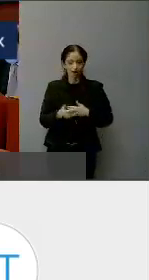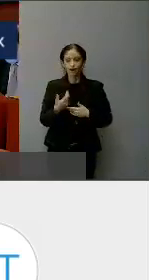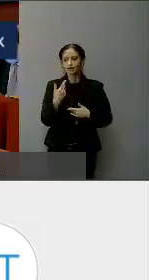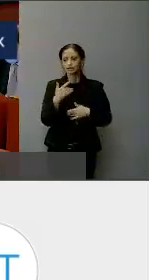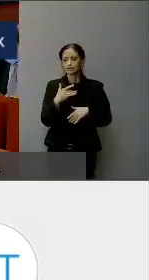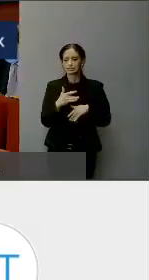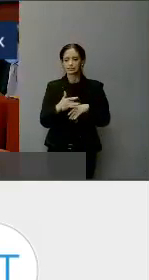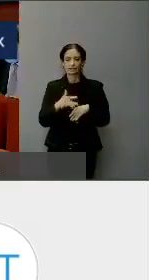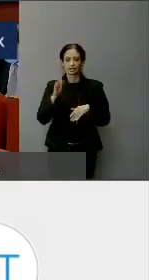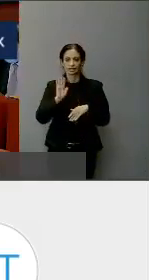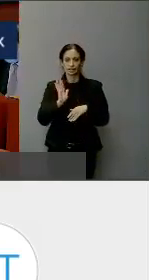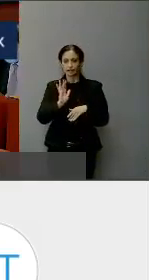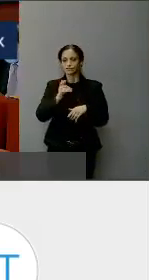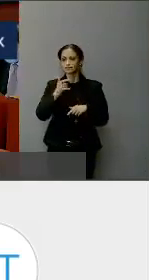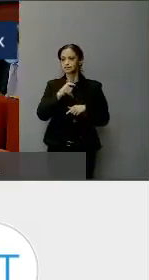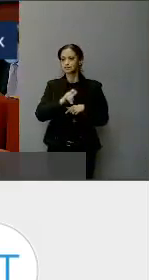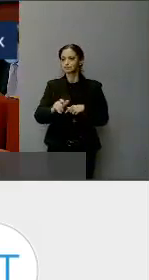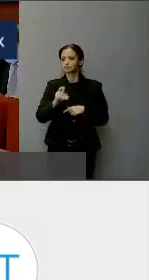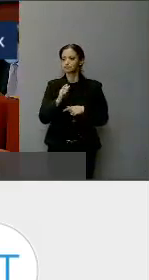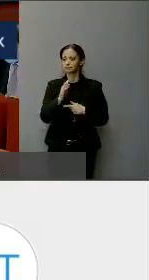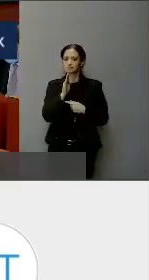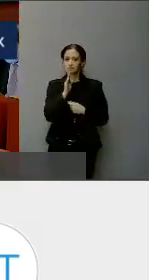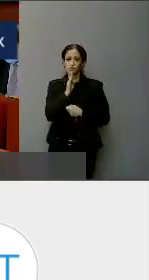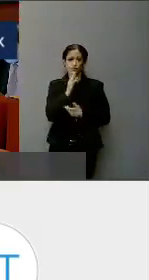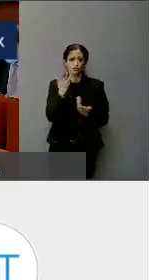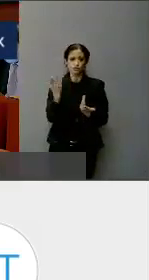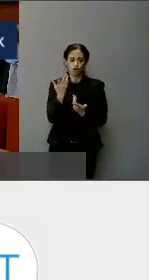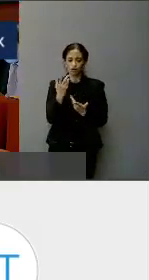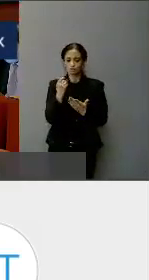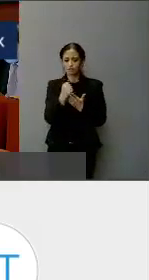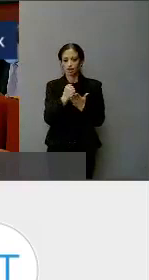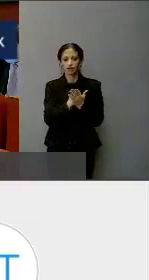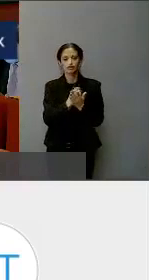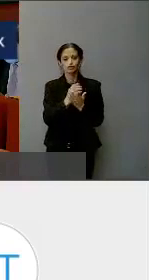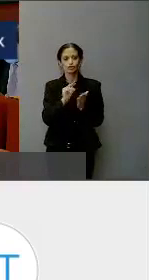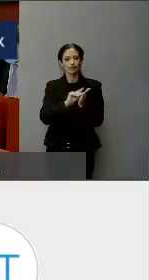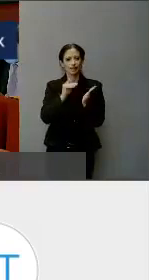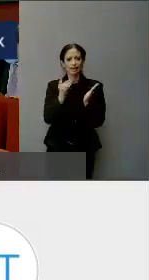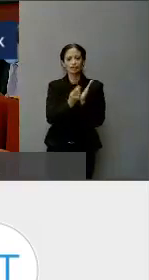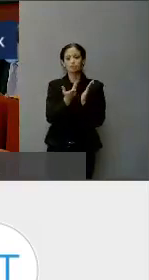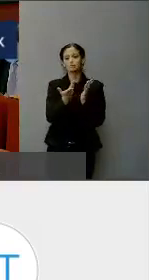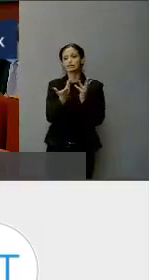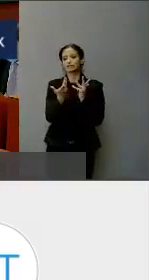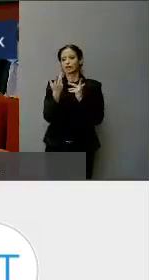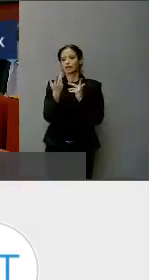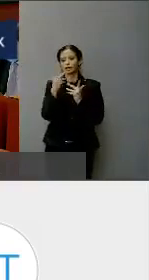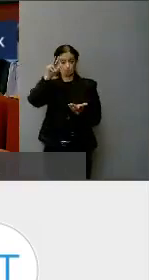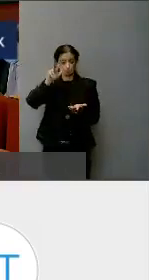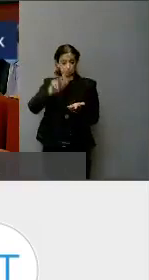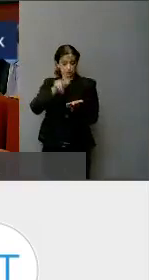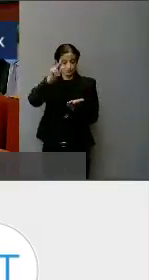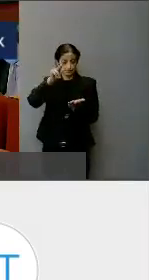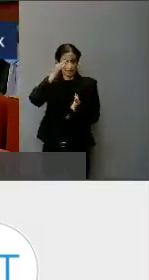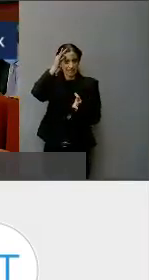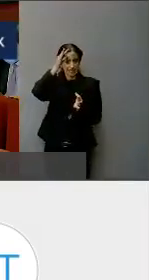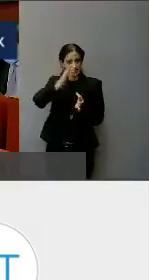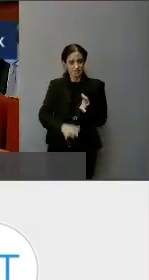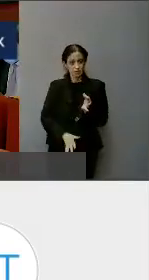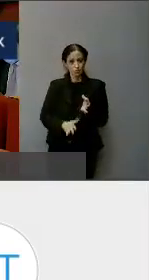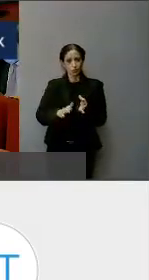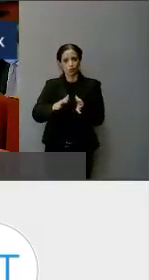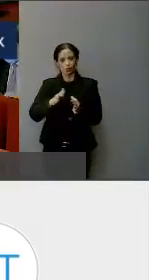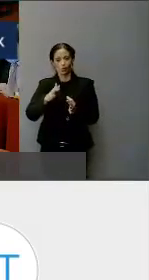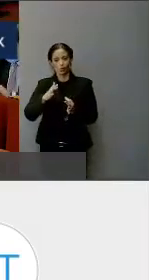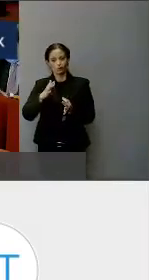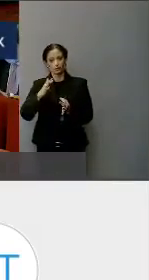perché basta che ci sia un atto una delibera una nazione che venga approvata nel contempo in parallelo e in